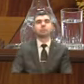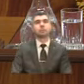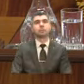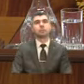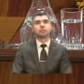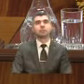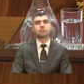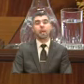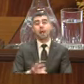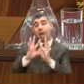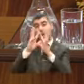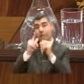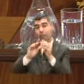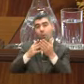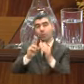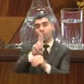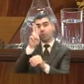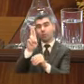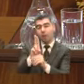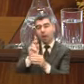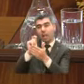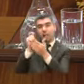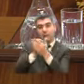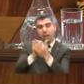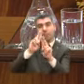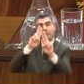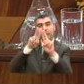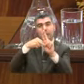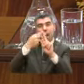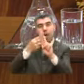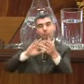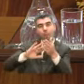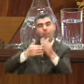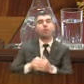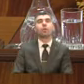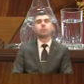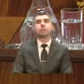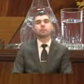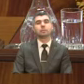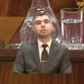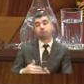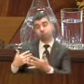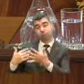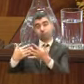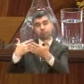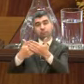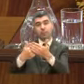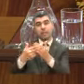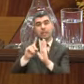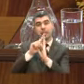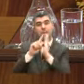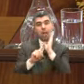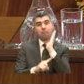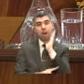بالنسبة لعدد الأسئلة الشفوية والكتابية والأجوبة الكتابية التي توصل بها مجلس النواب من الفترة 14 إلى 21